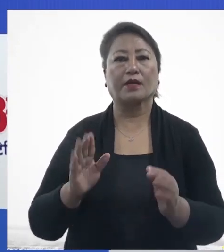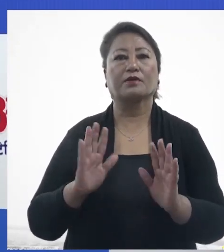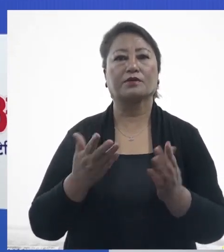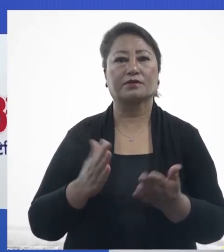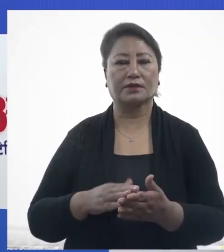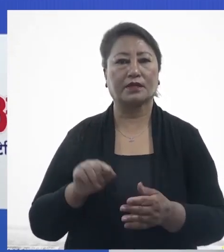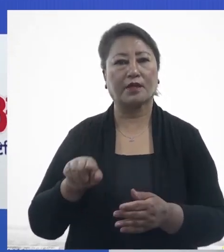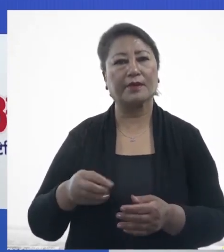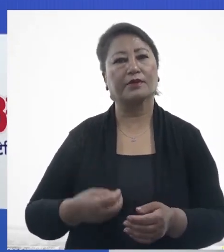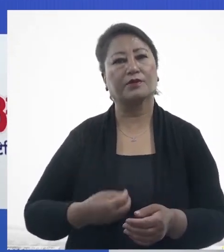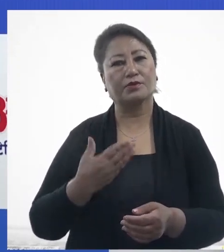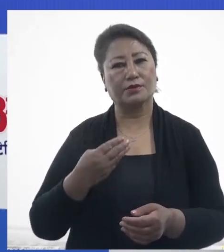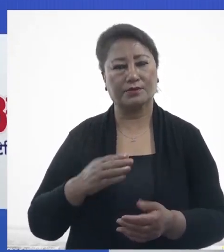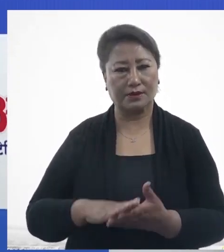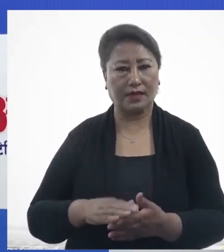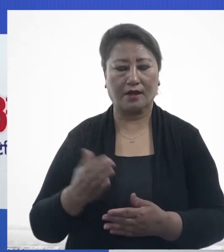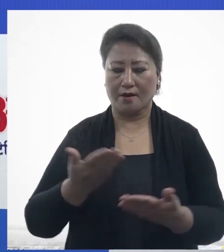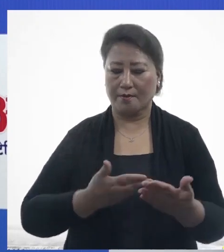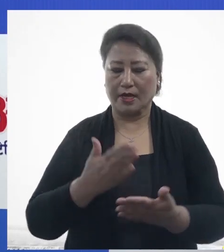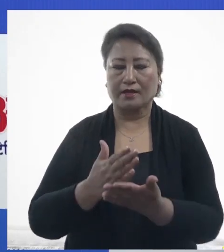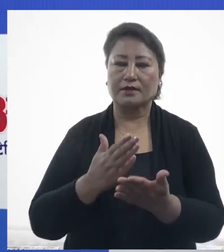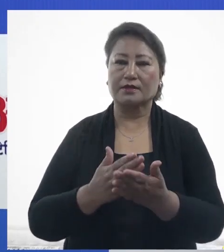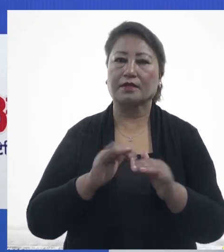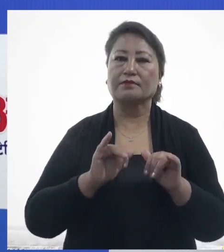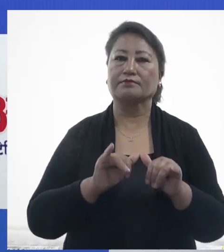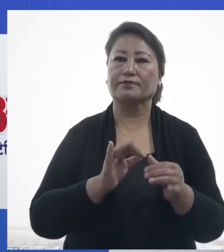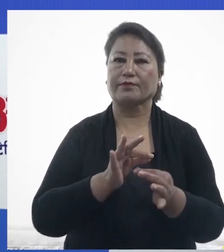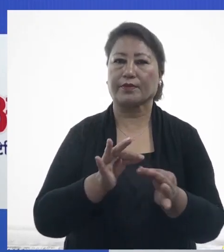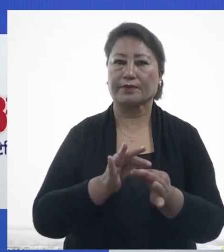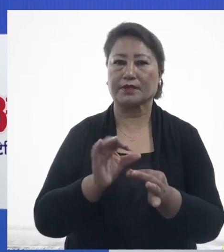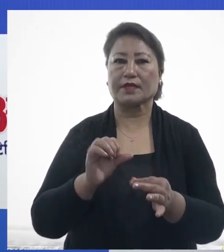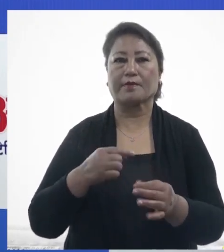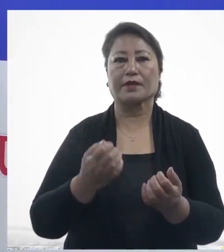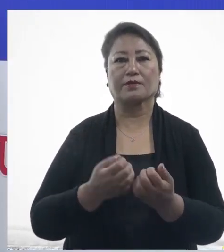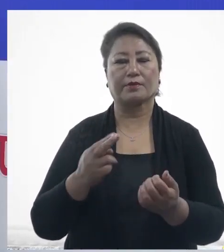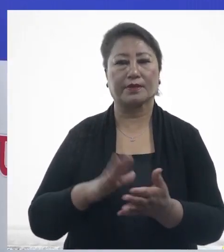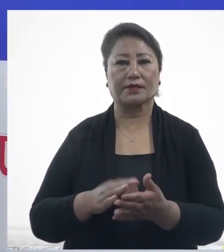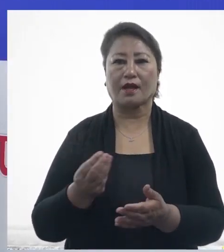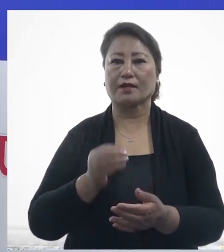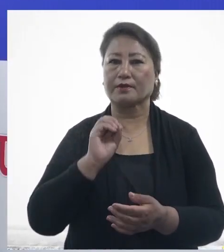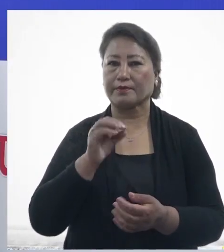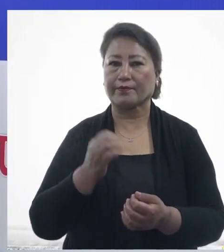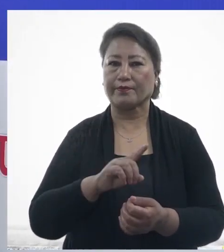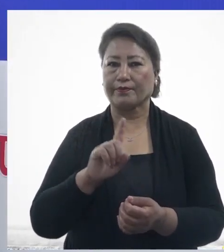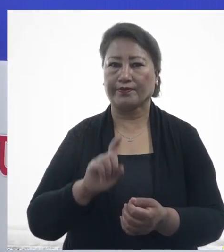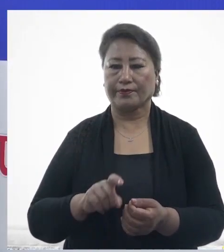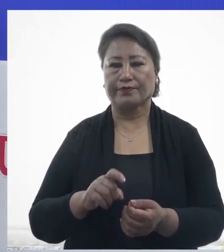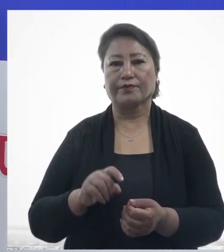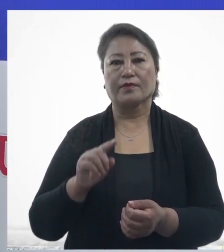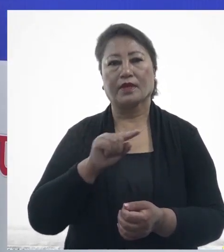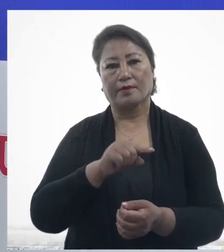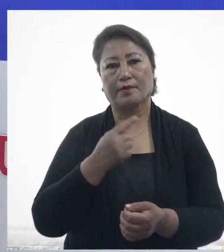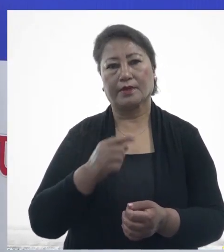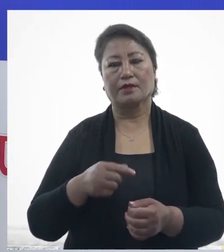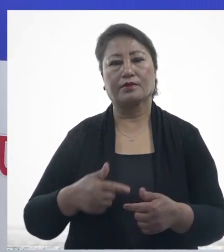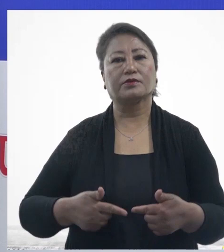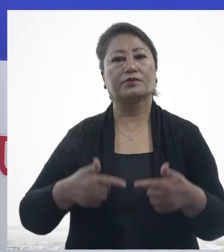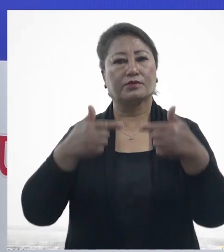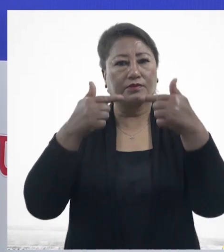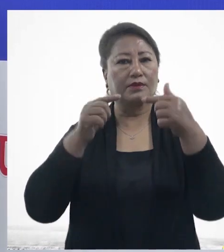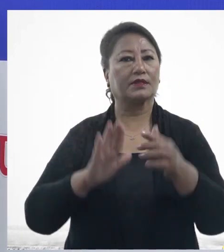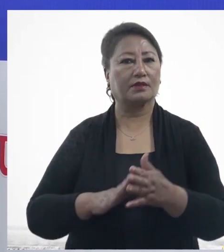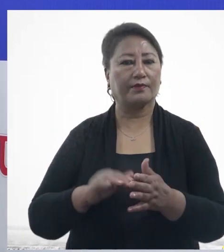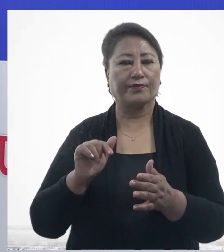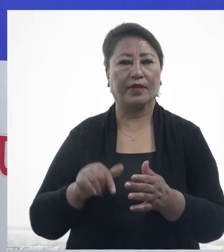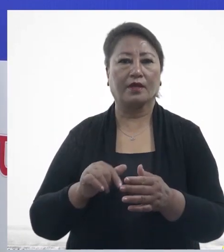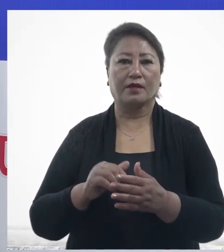खुसी हुनुहुन्छ होइन, र बजार कसरी चाहिँ यहाँले व्यवस्थापन गरिरहनु भएको छ अलिकति बताइदिनुहोस् न। अब हजुर भने चाहिँ यो च्यालेन्जिङ छ, हेर्नुहोस् होइन, अभियस